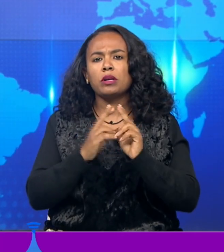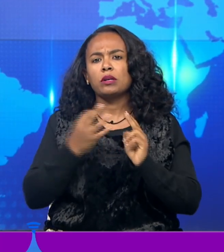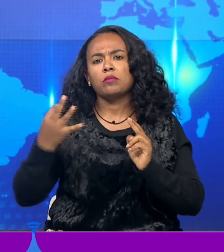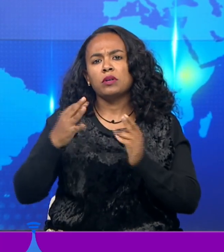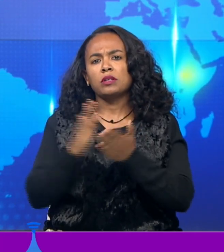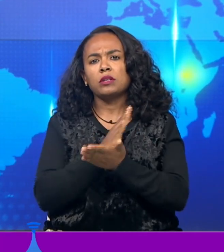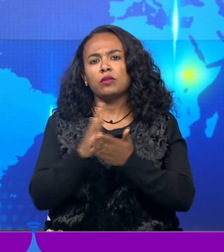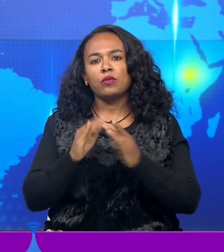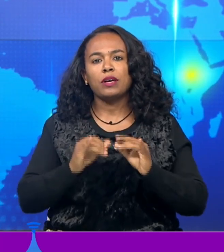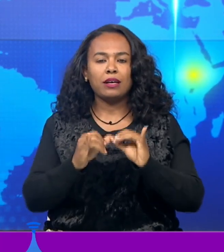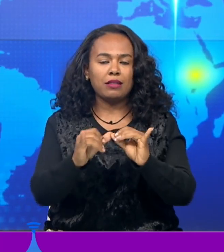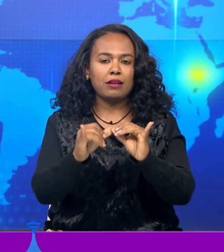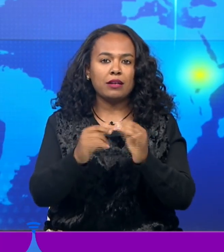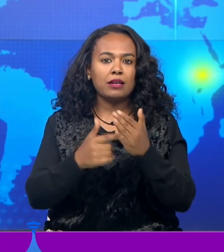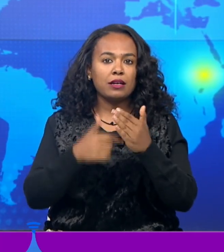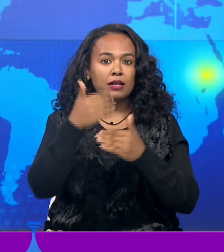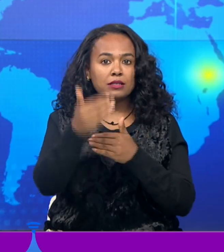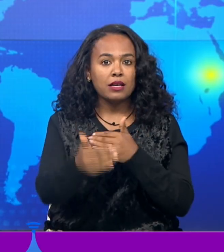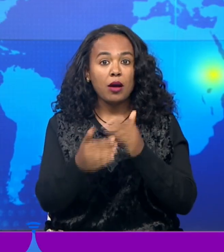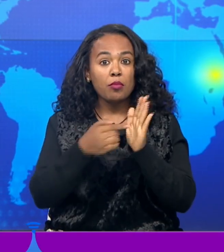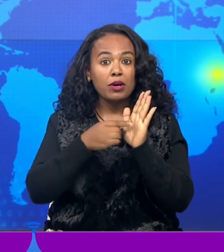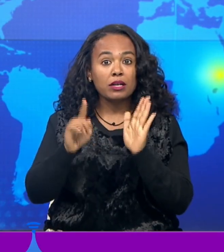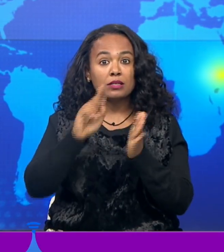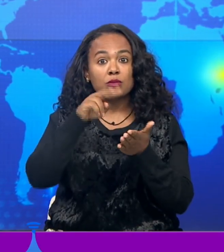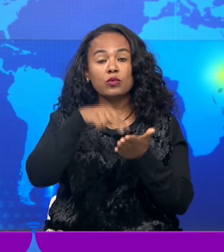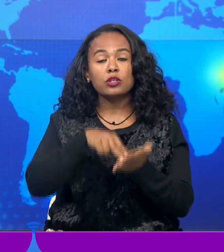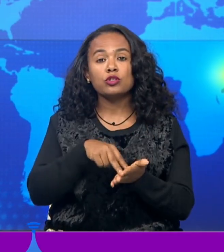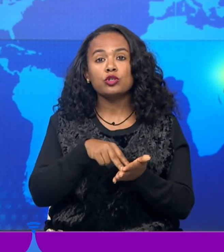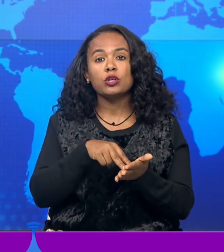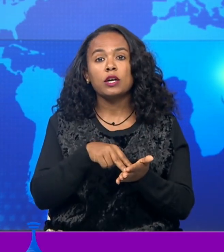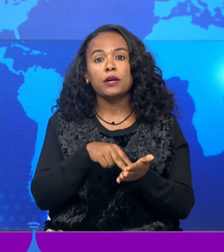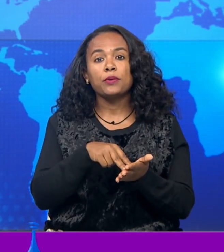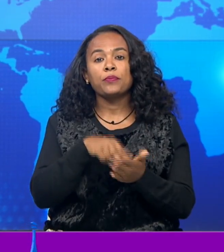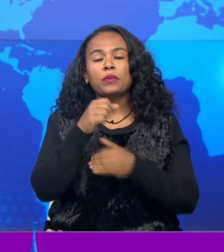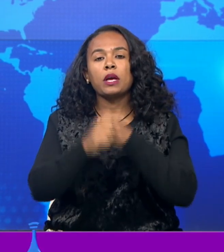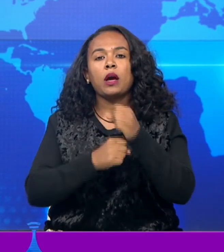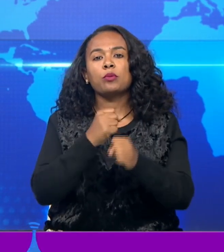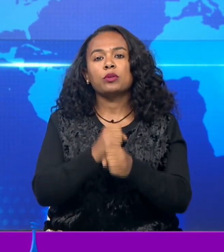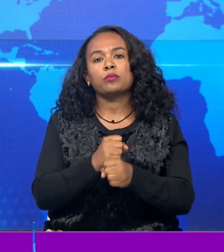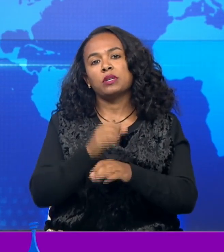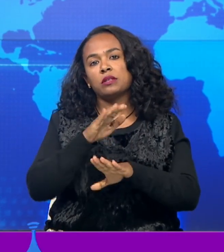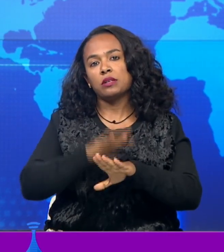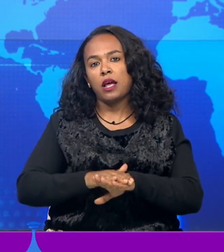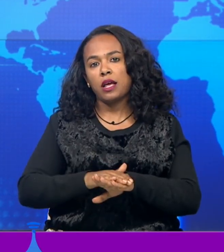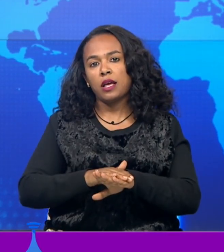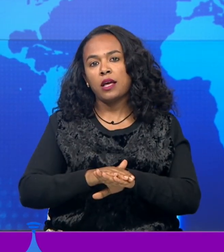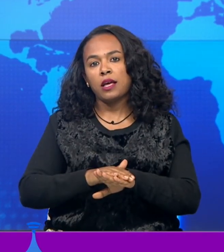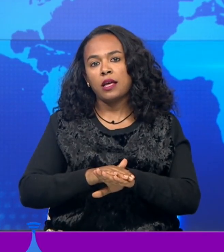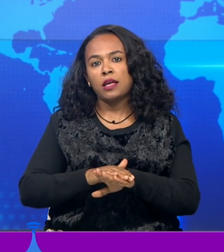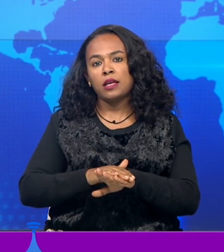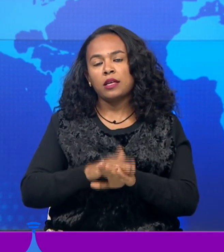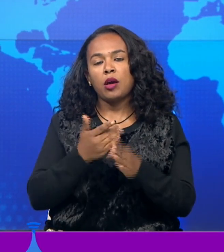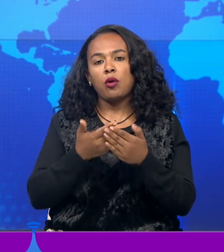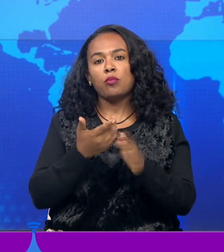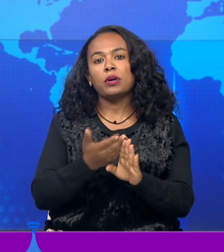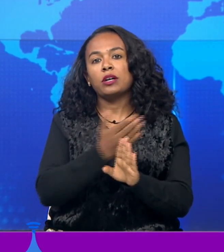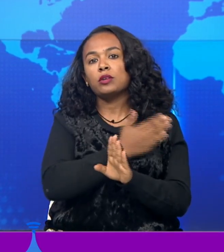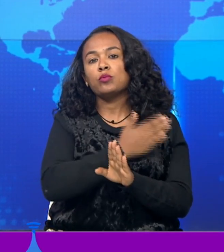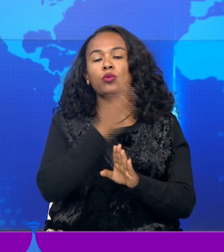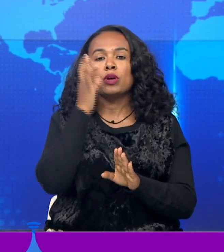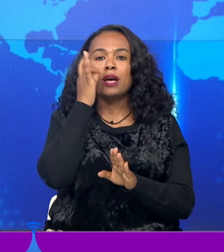የቀጠለ። ከዛ በግልጽ 2000 ዓመተ ምህረት ላይ ያው በቀድሞ